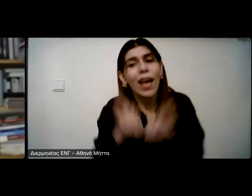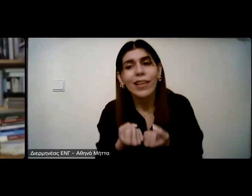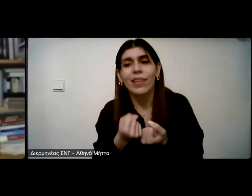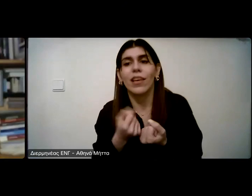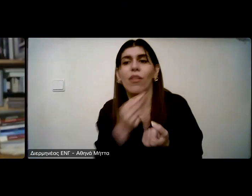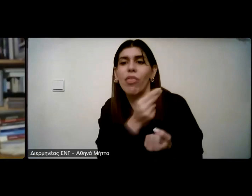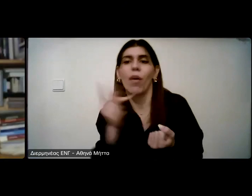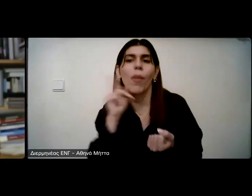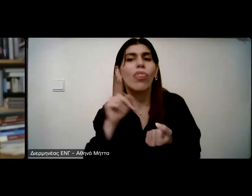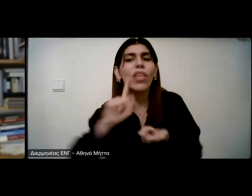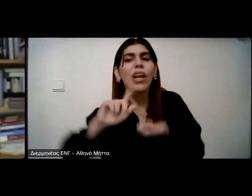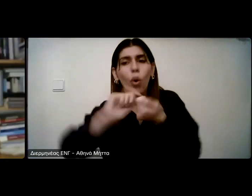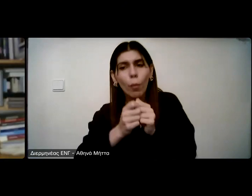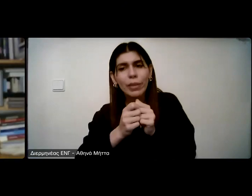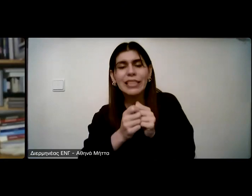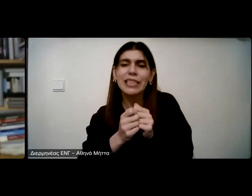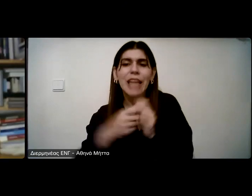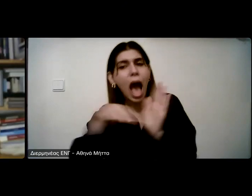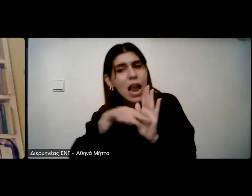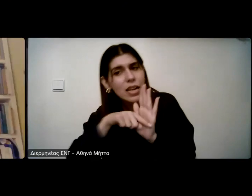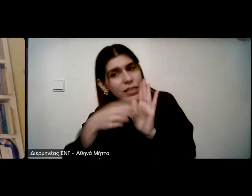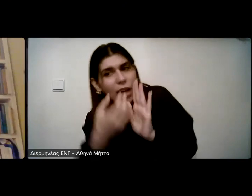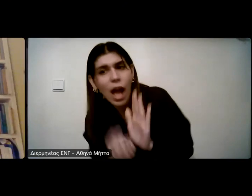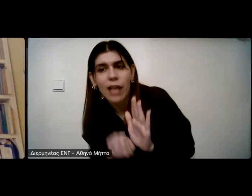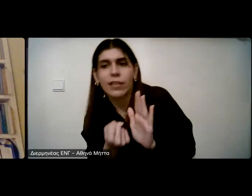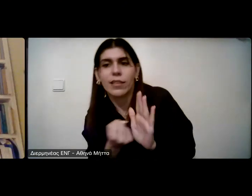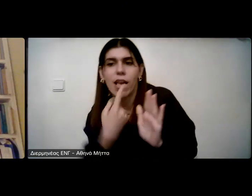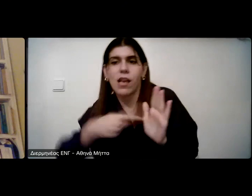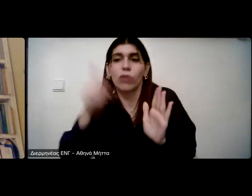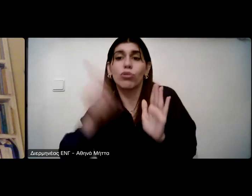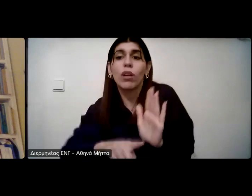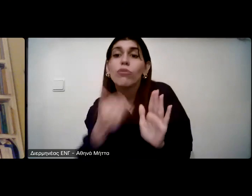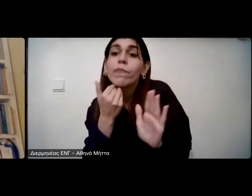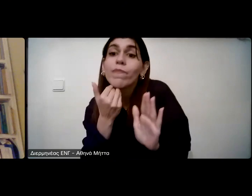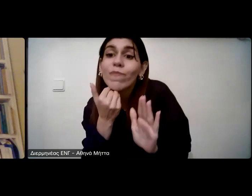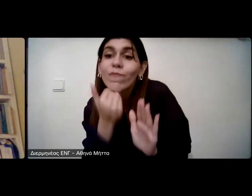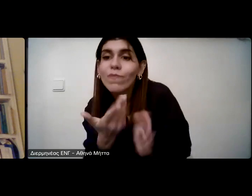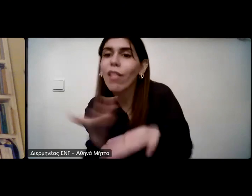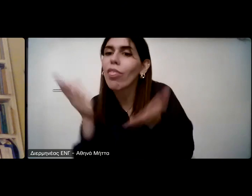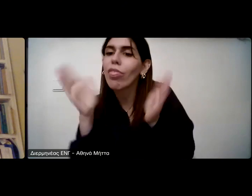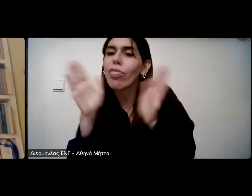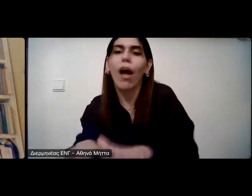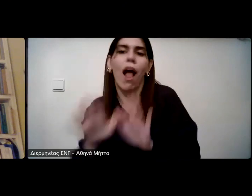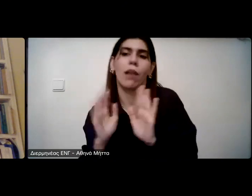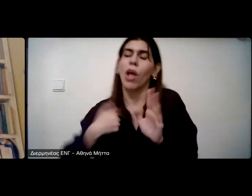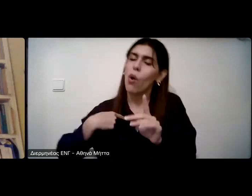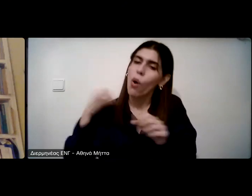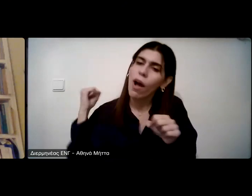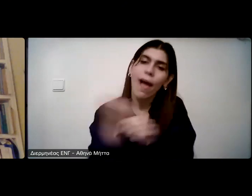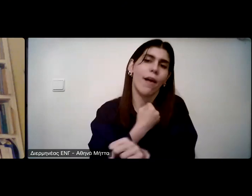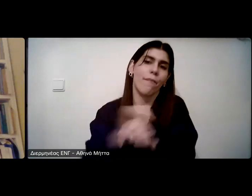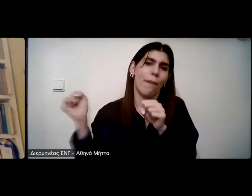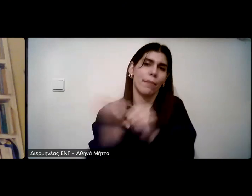Αλλά όπως επέμεινα και τόνισα, δεν θα εμείνουμε